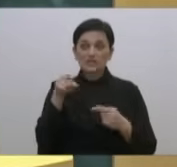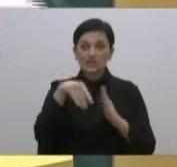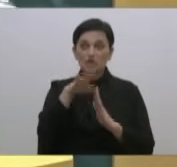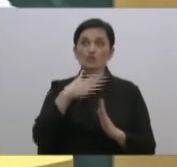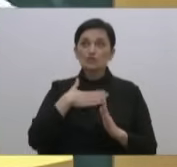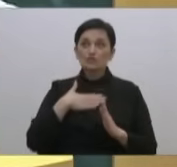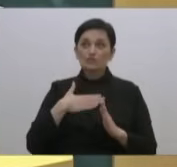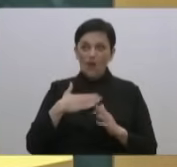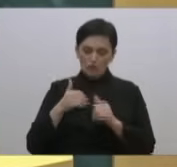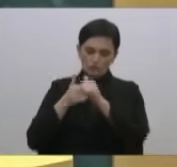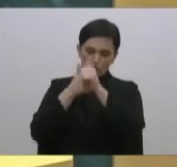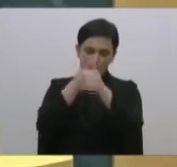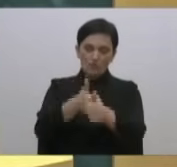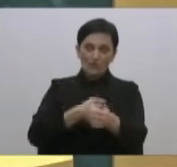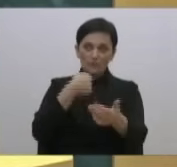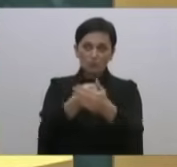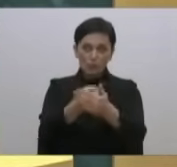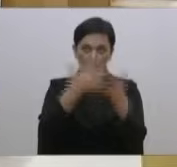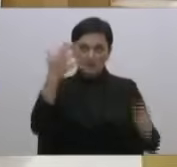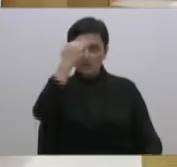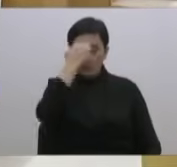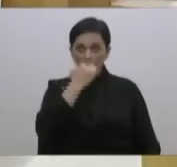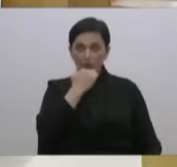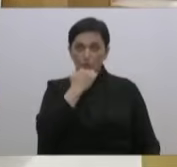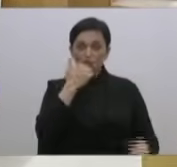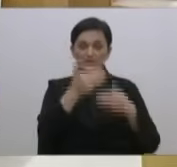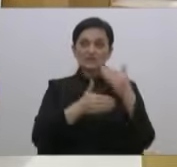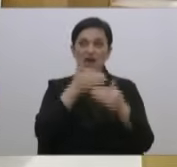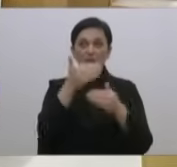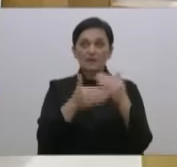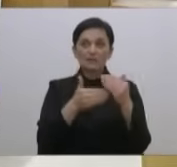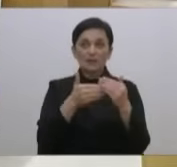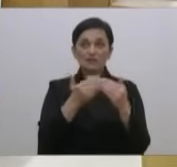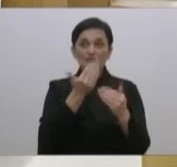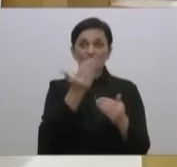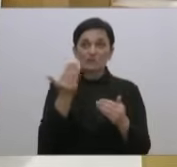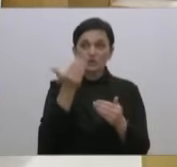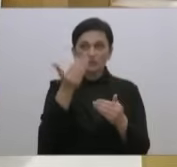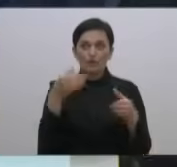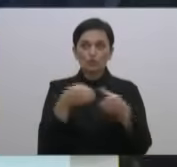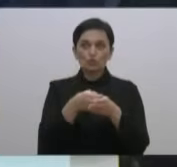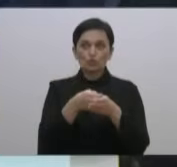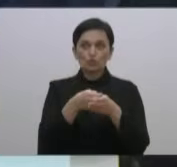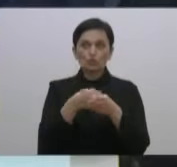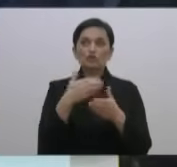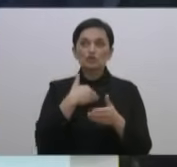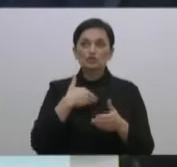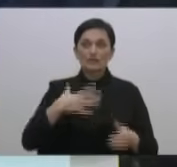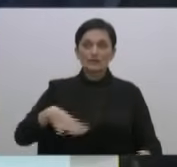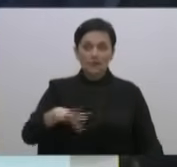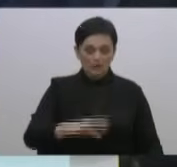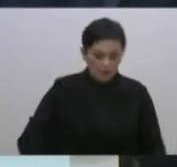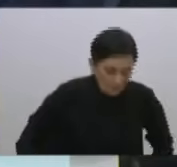წახვიდე, ჩვენ ყველანი მოვყვებით ბოლომდე. დიდი მადლობა, წარმატებები თქვენ და თქვენ გუნდს და ჩვენ